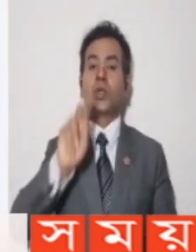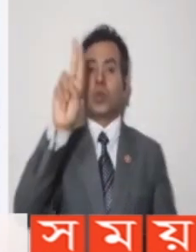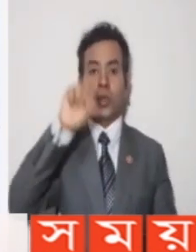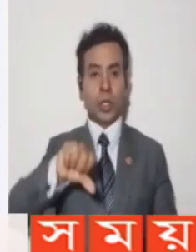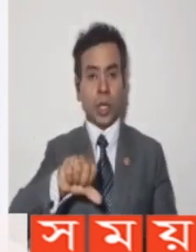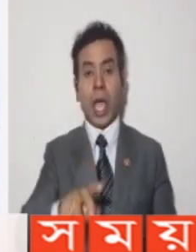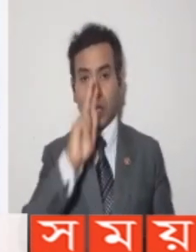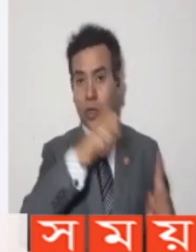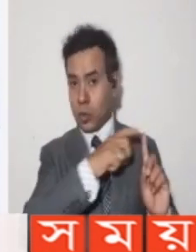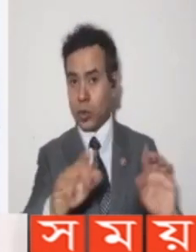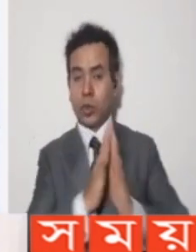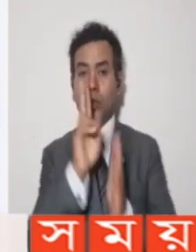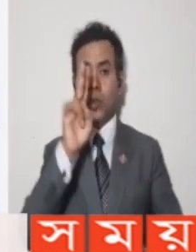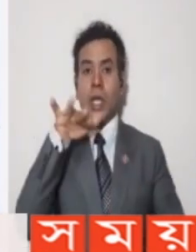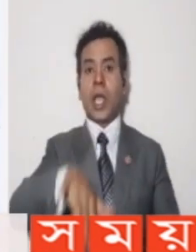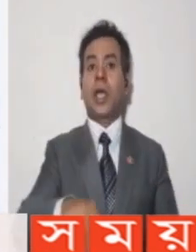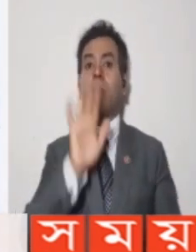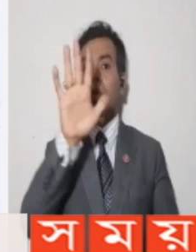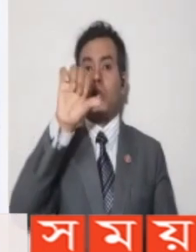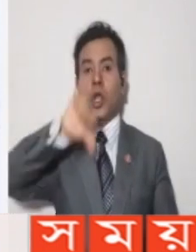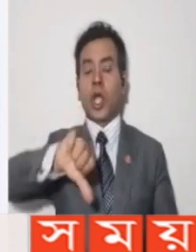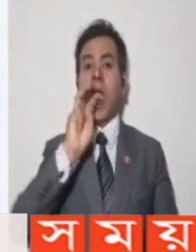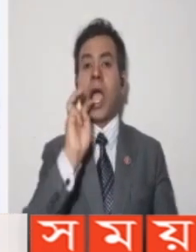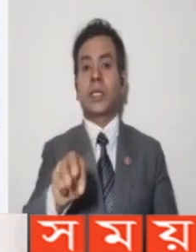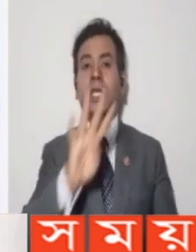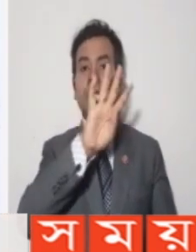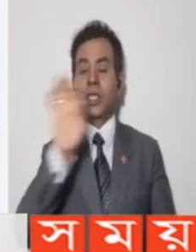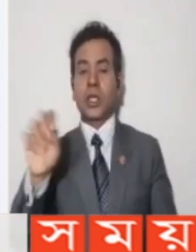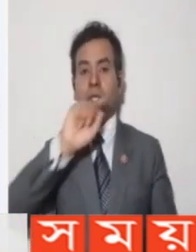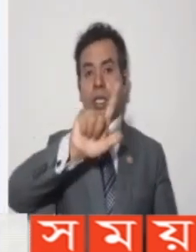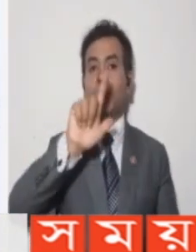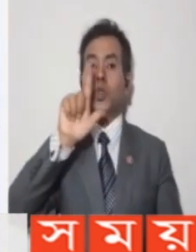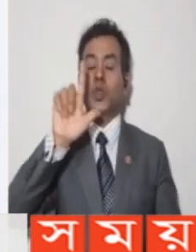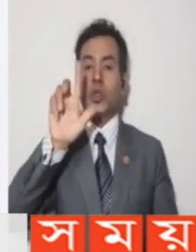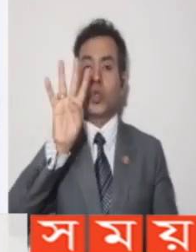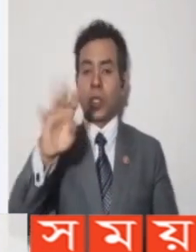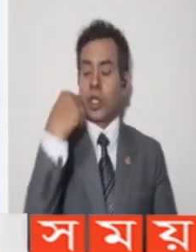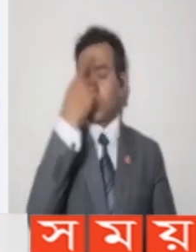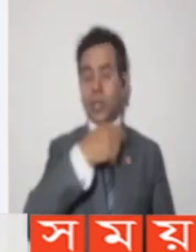৩৭,৫৯,৬৭ জন, মৃত্যুবরণ করেছেন ৫,৪২৯ জন এবং এ পর্যন্ত